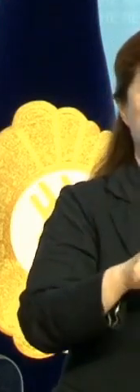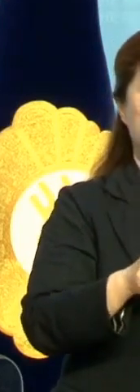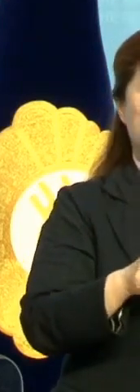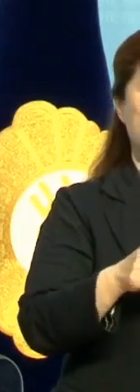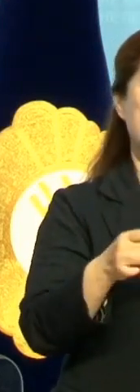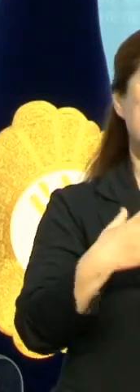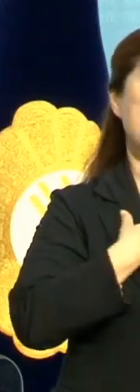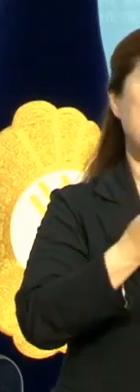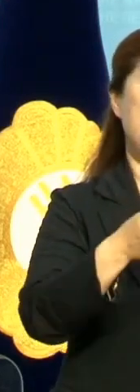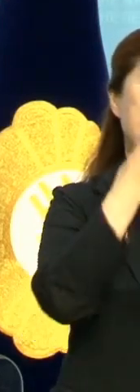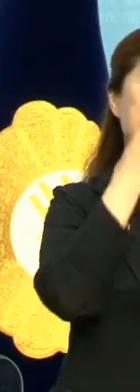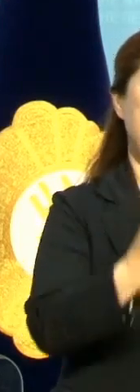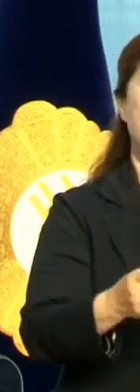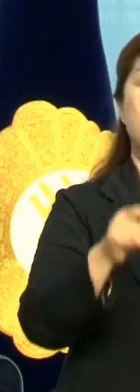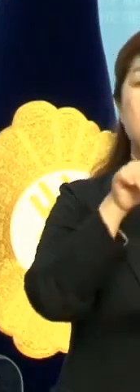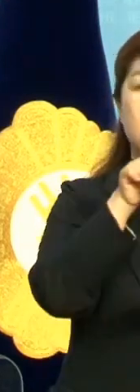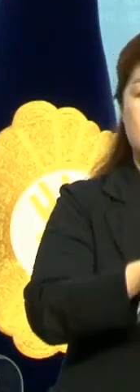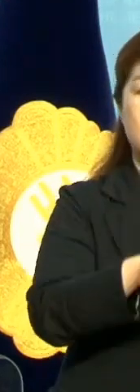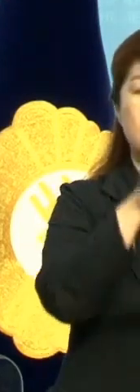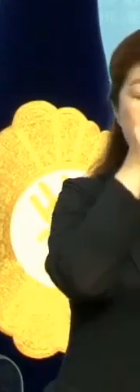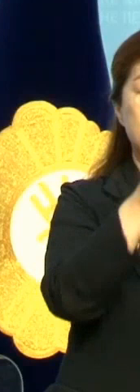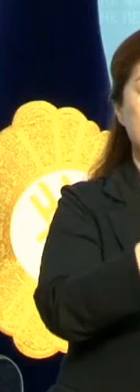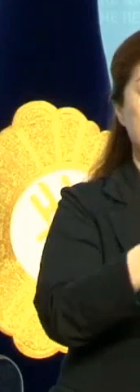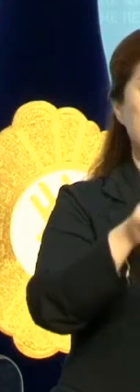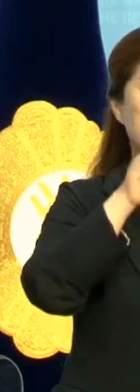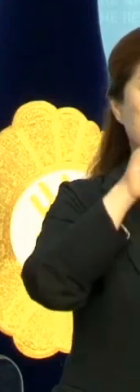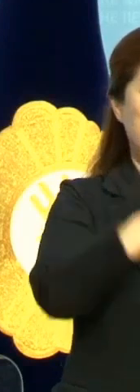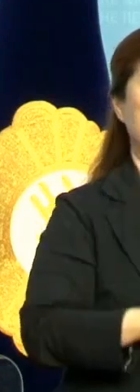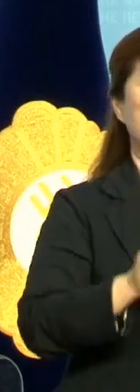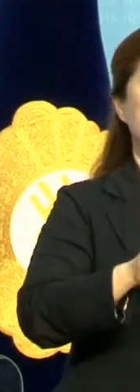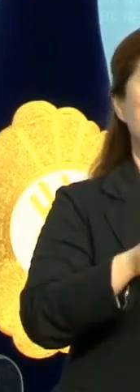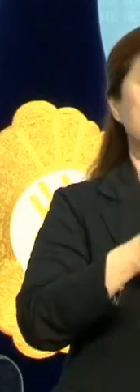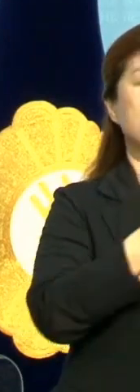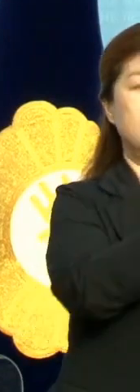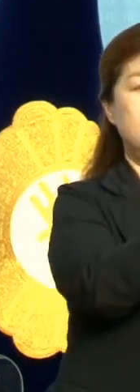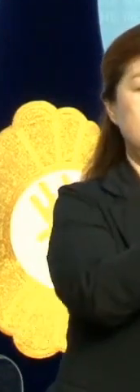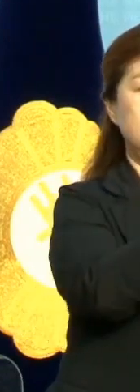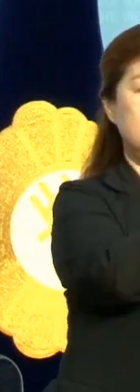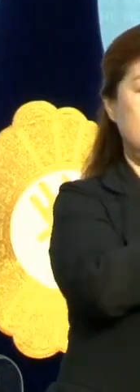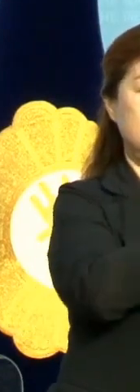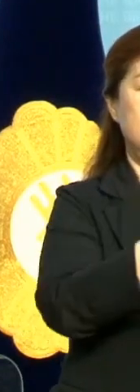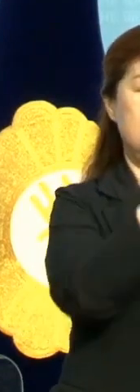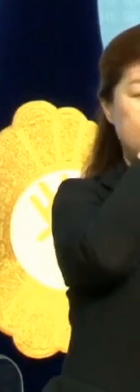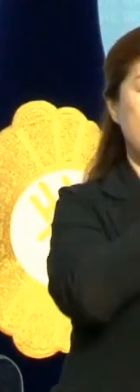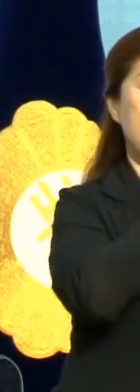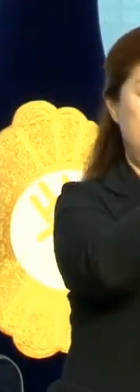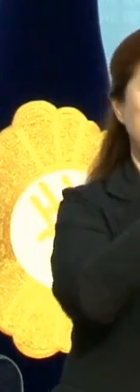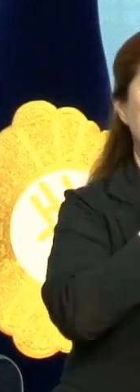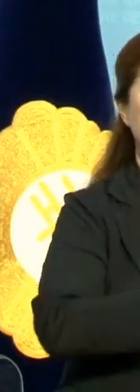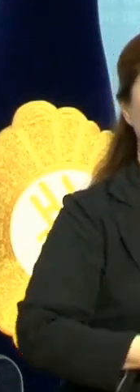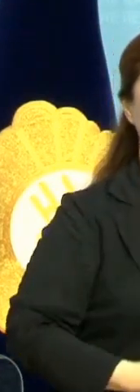고의로 누락한 점이 있다며 해당 임원을 해임할 것을 권고하고 이 임원을 검찰에 고발 조치했습니다.